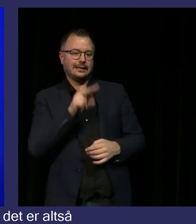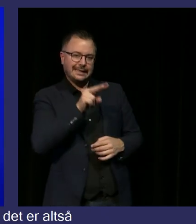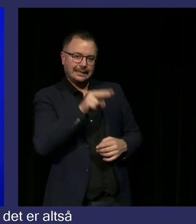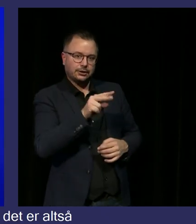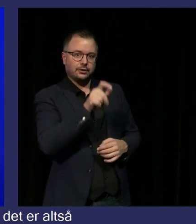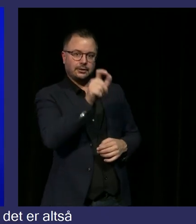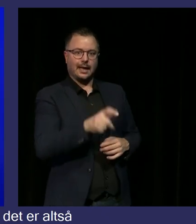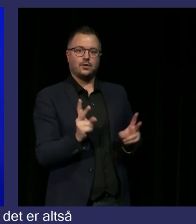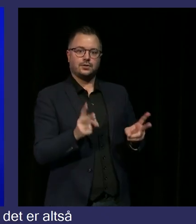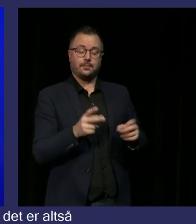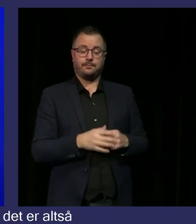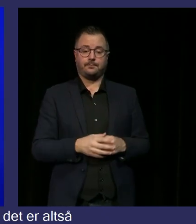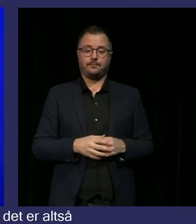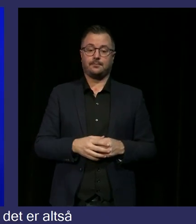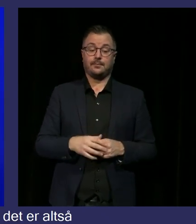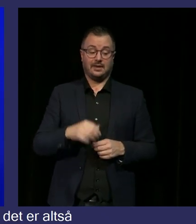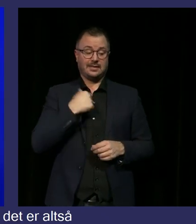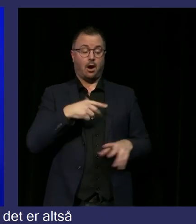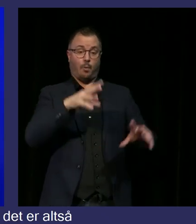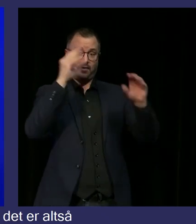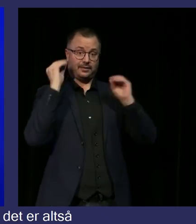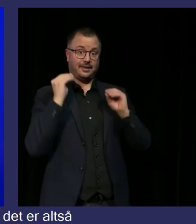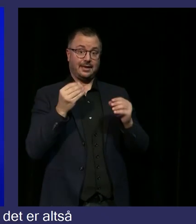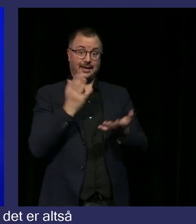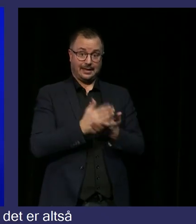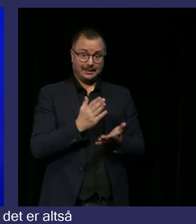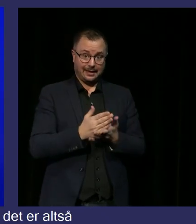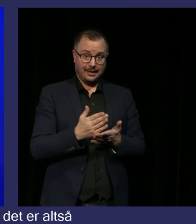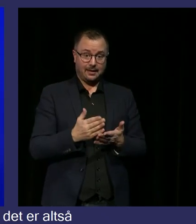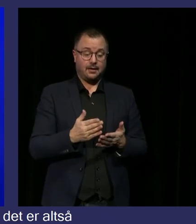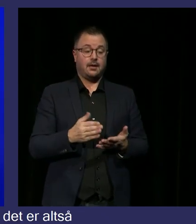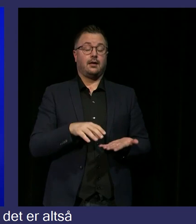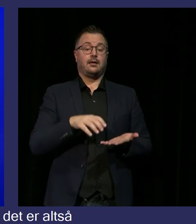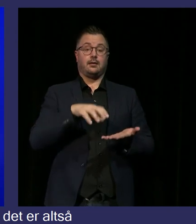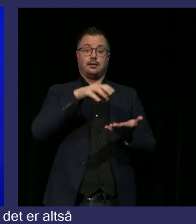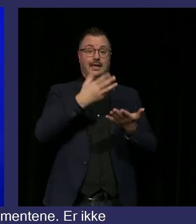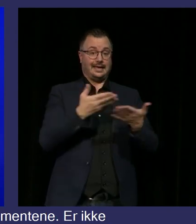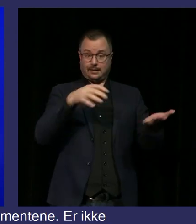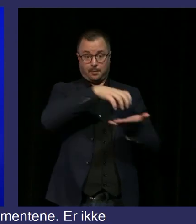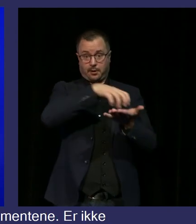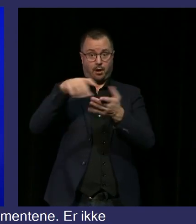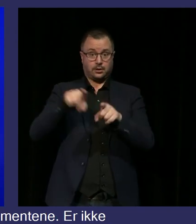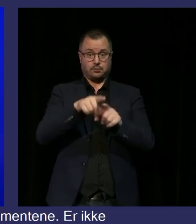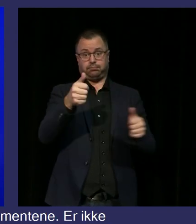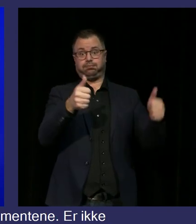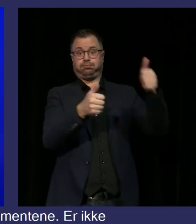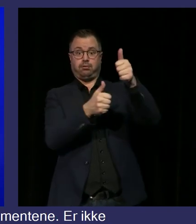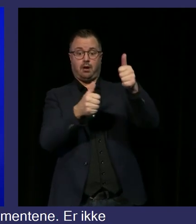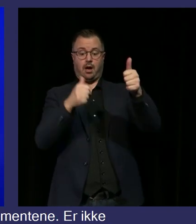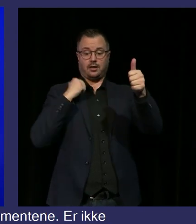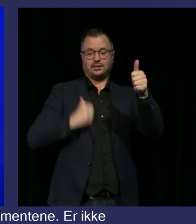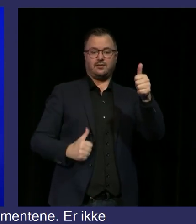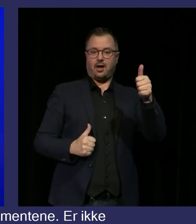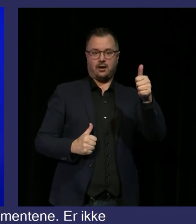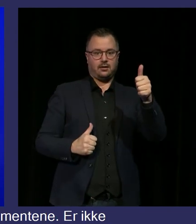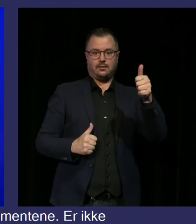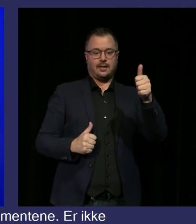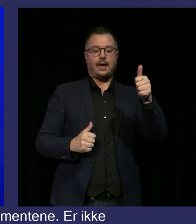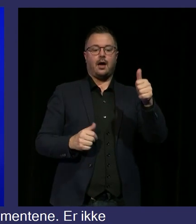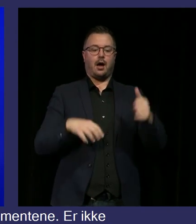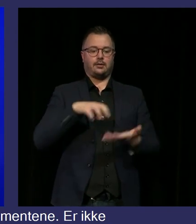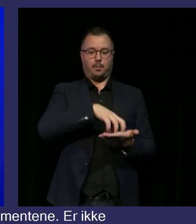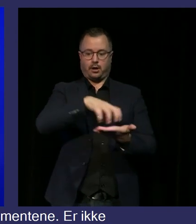Men har jeg forstått modellene her? Det altså ikke et departement som får et overordnet ansvar. Alle, dette ansvaret skal tillegge alle